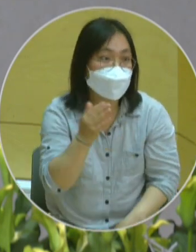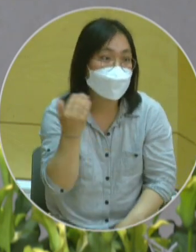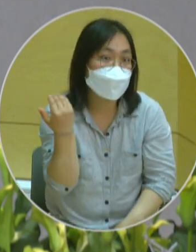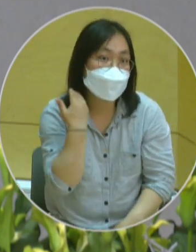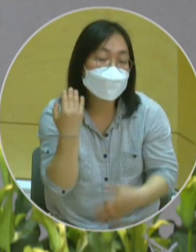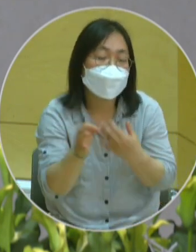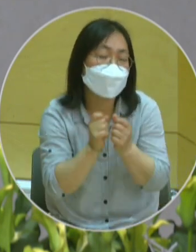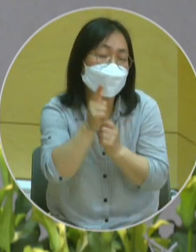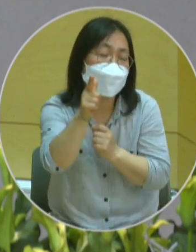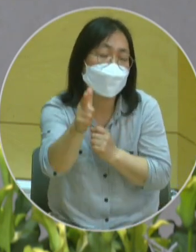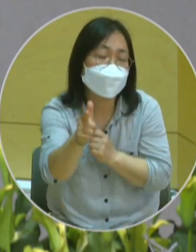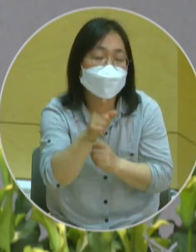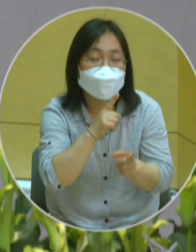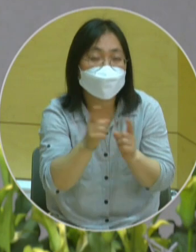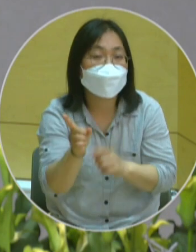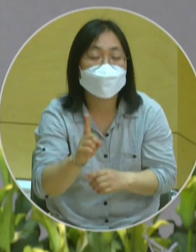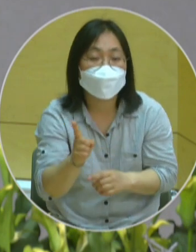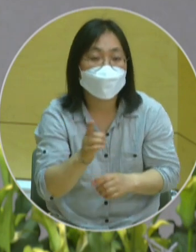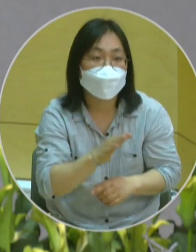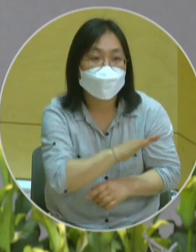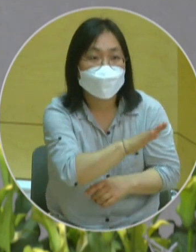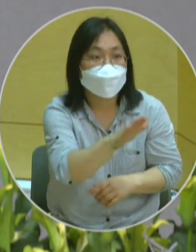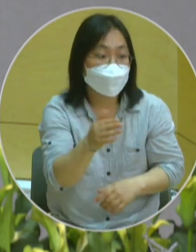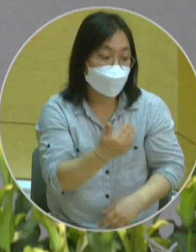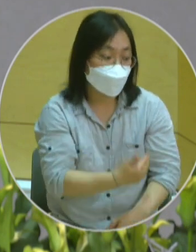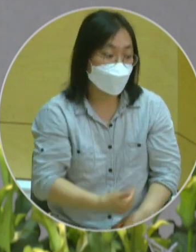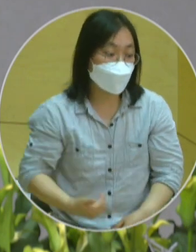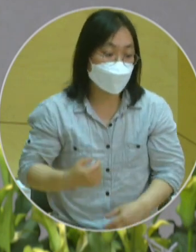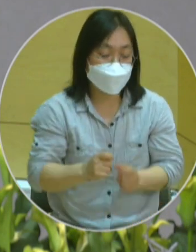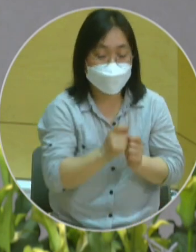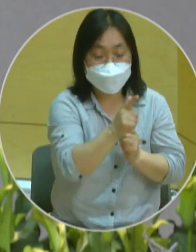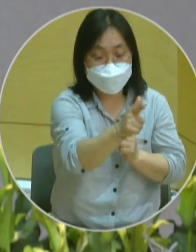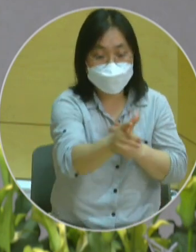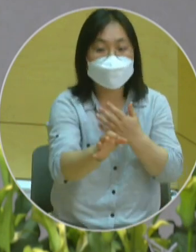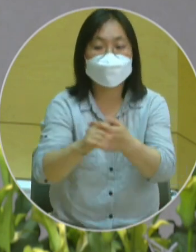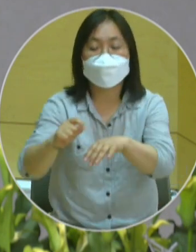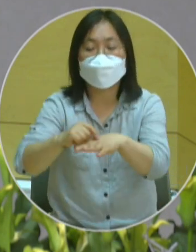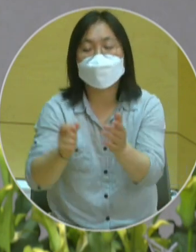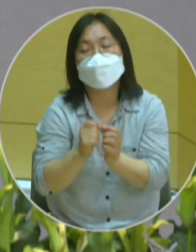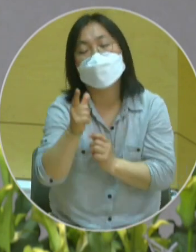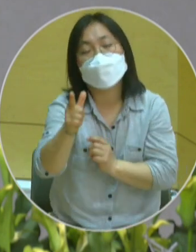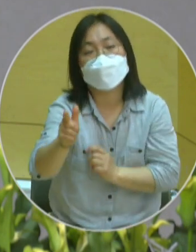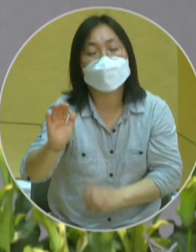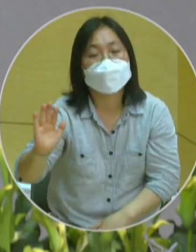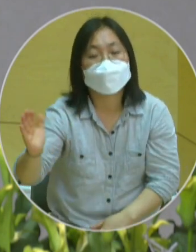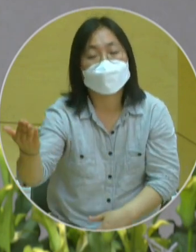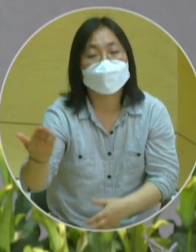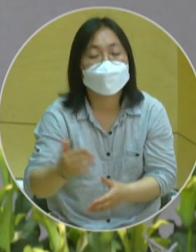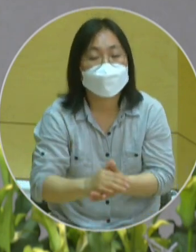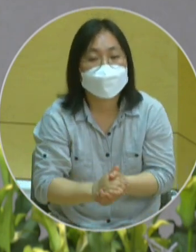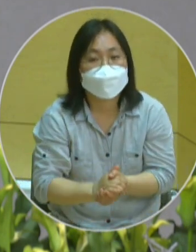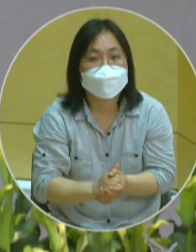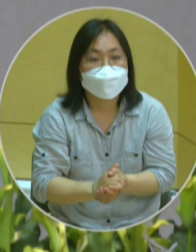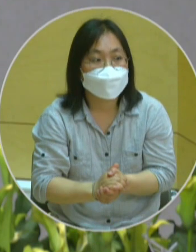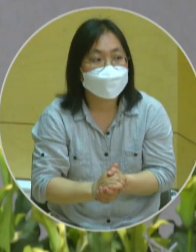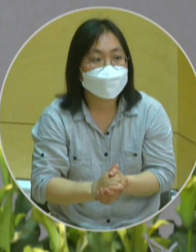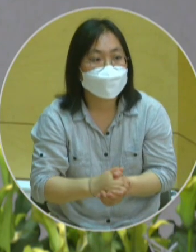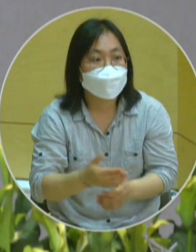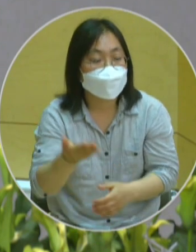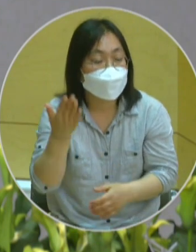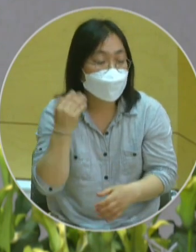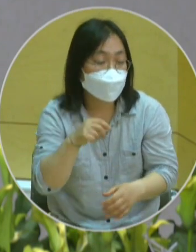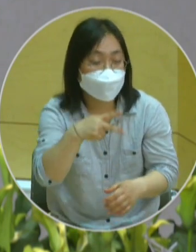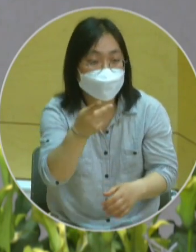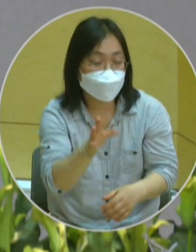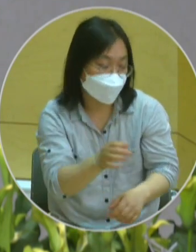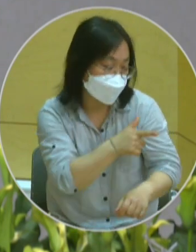멀어진다는 말이 그거거든요. 우리가 몸으로 멀어지면 마음도 멀어지게 되어 있습니다. 우리 아까 성집사님